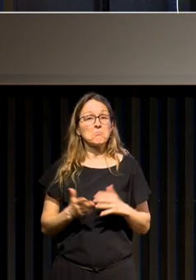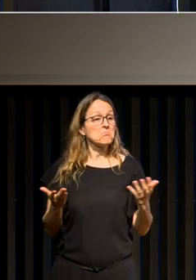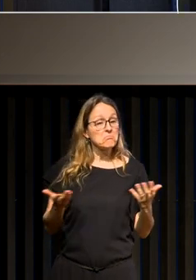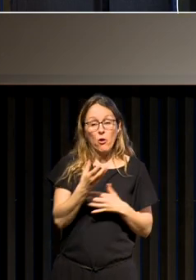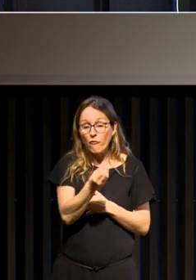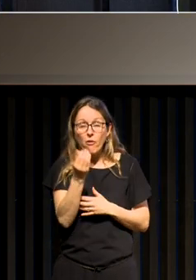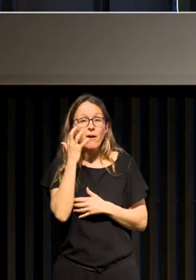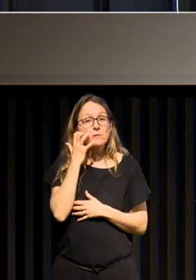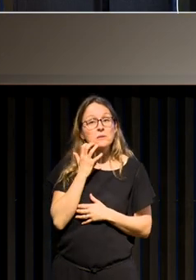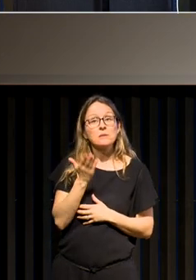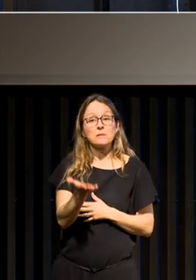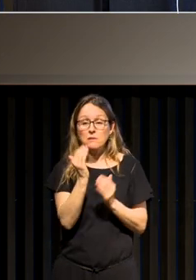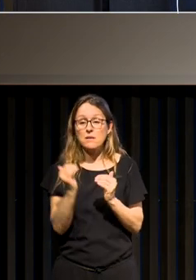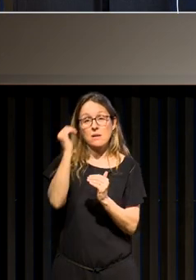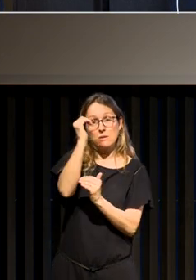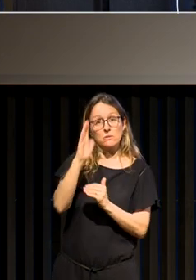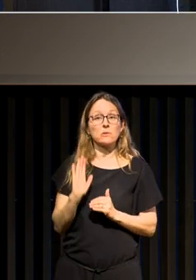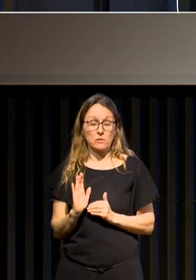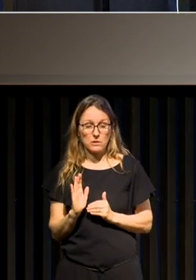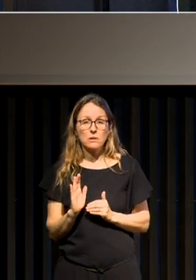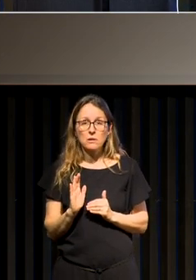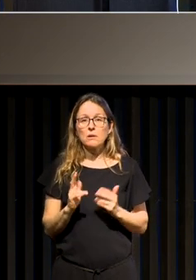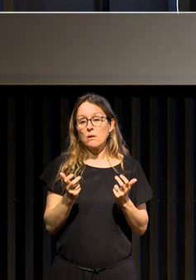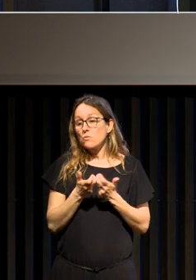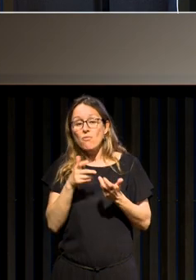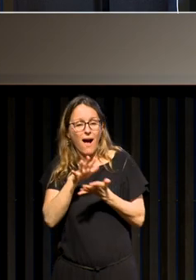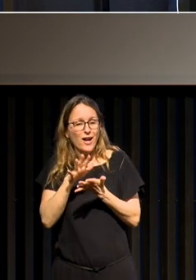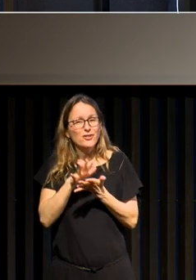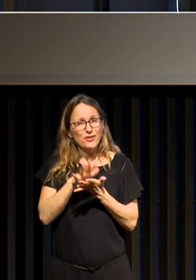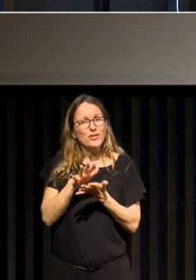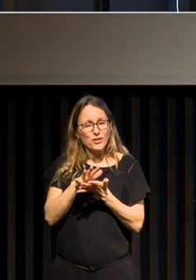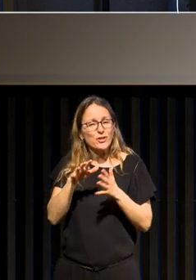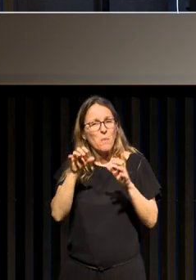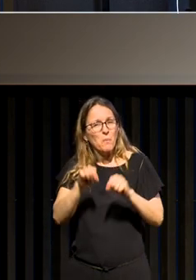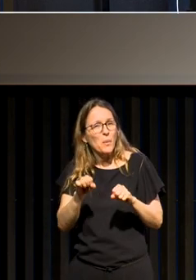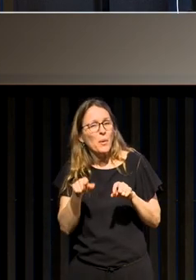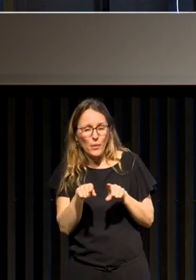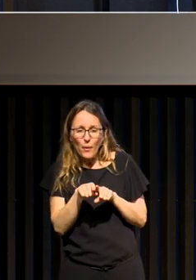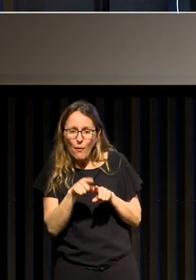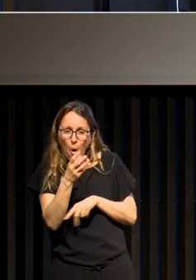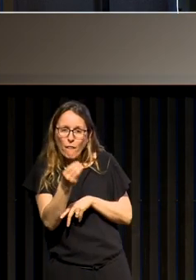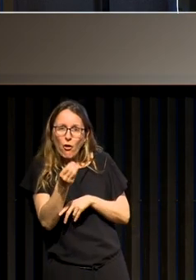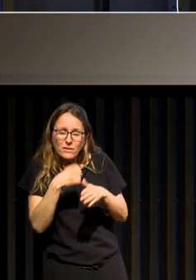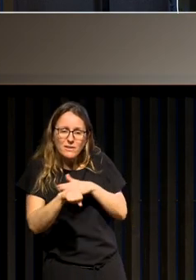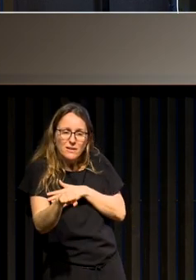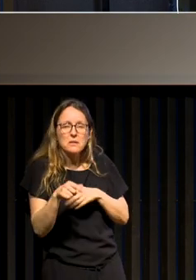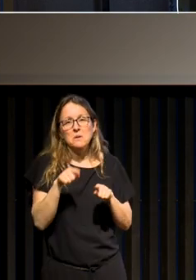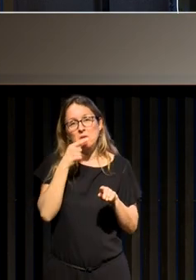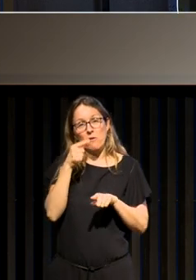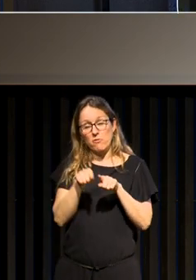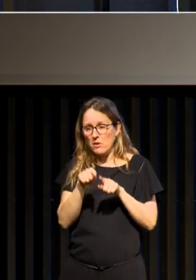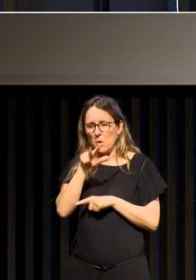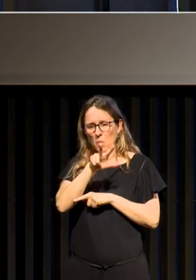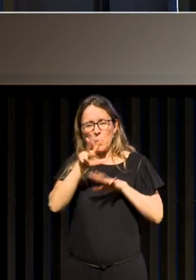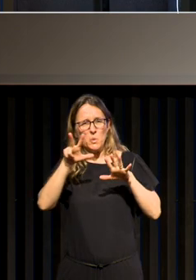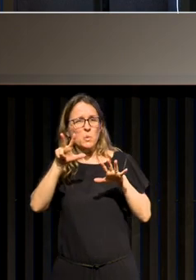chez les enfants, chez l'adolescent, chez l'adulte, en âge de procréer. C'est-à-dire qu'on s'arrête à 60 ans pour l'homme et 38-40 ans pour la